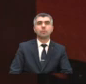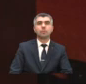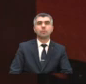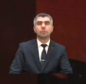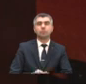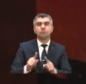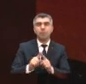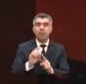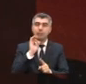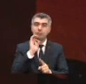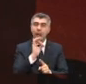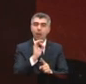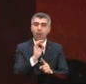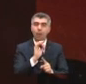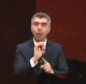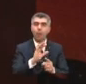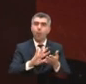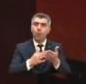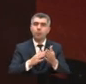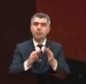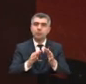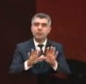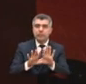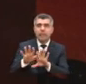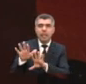هذا المحور الاستراتيجي تم اتخاذ مجموعه من التدابير اساسا